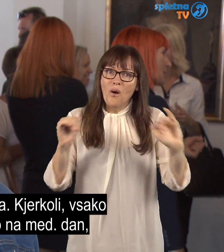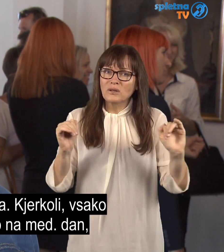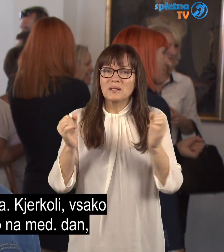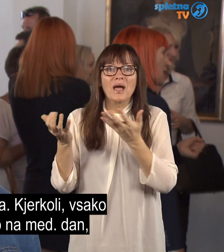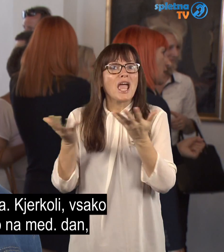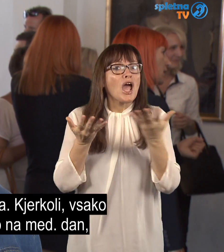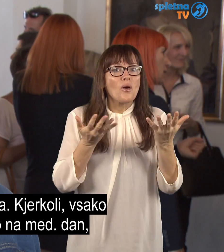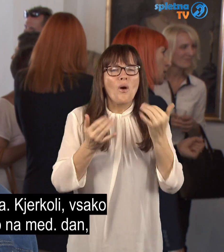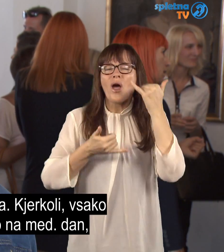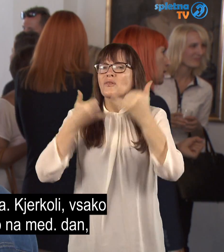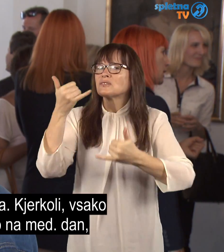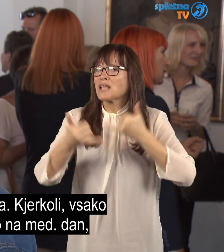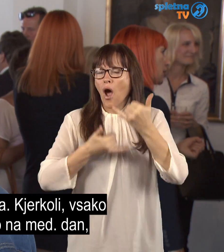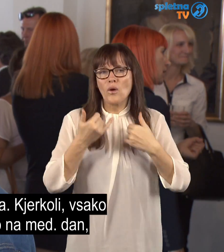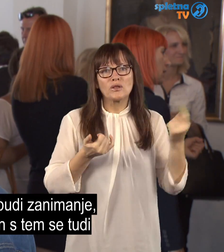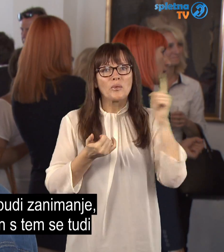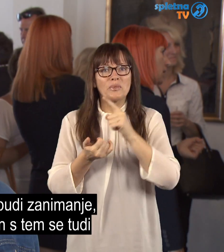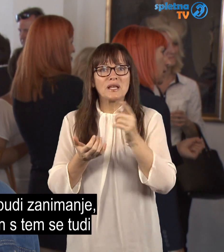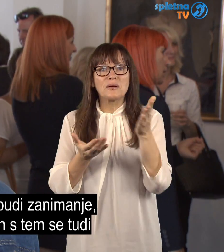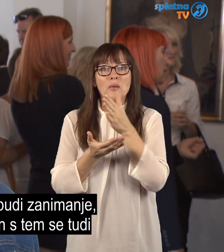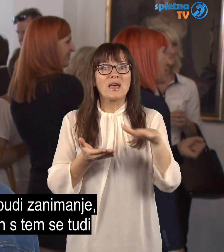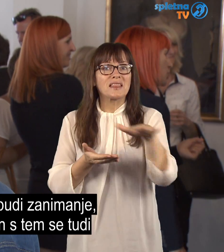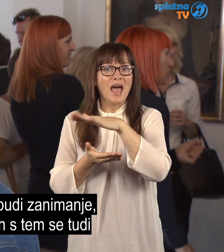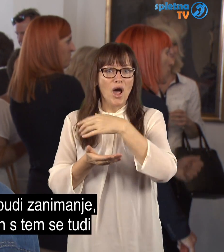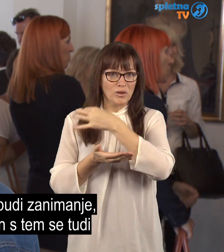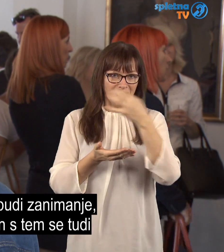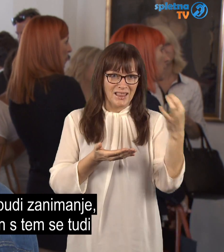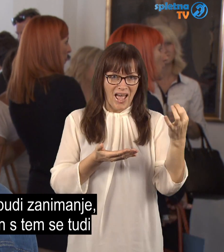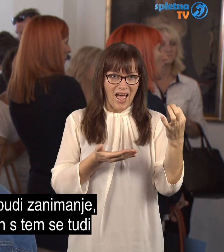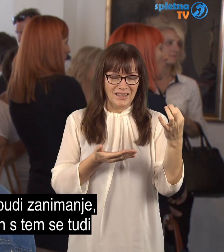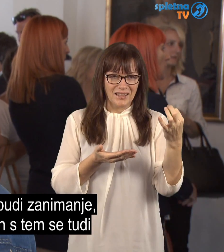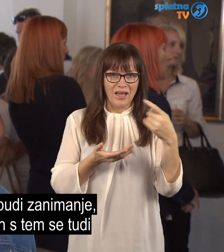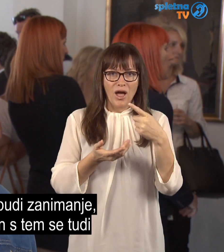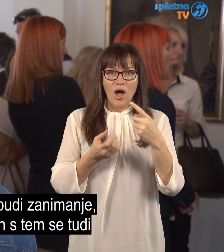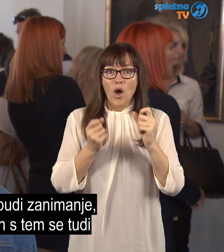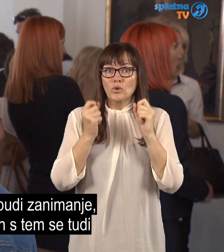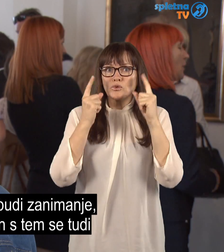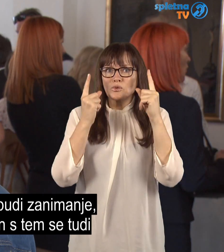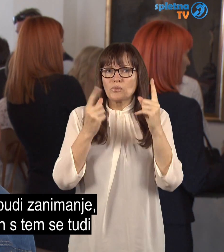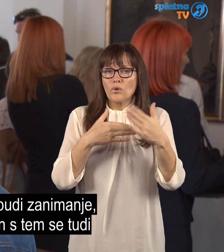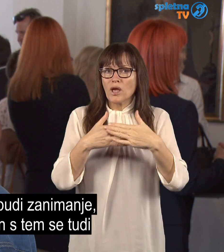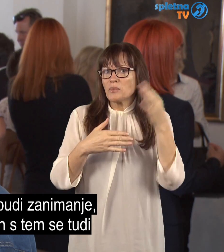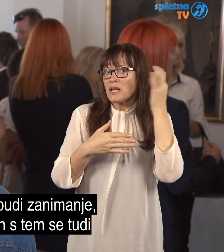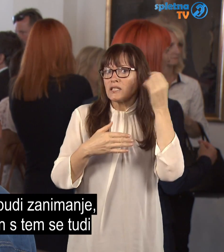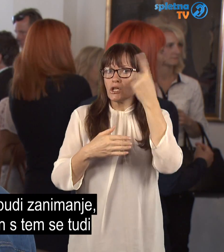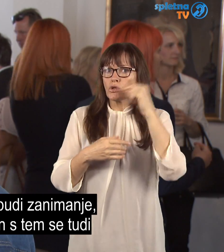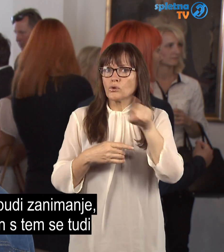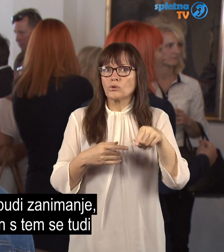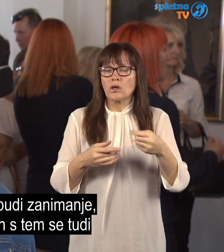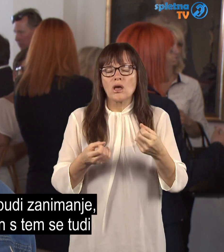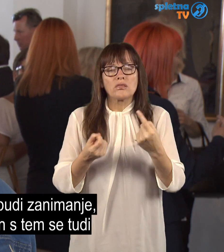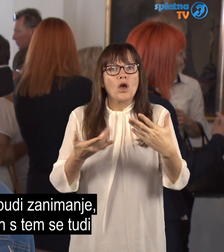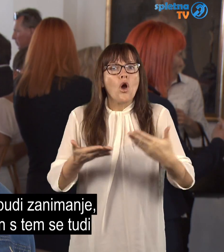Kjerkoli, vsako leto, ko pridemo na mednarodni dan, je to vzbuja pri slišečih ljudeh neko